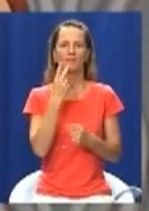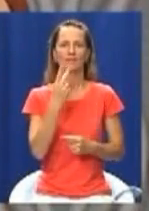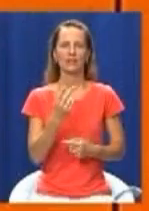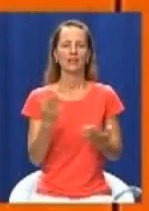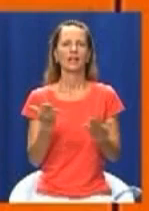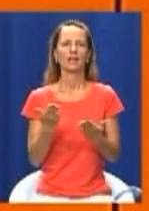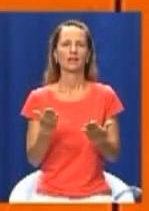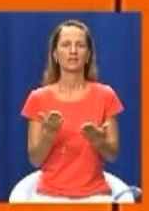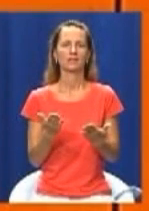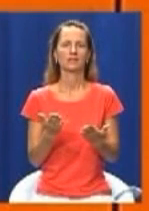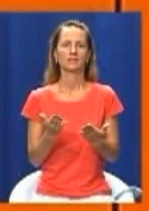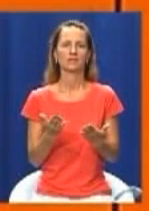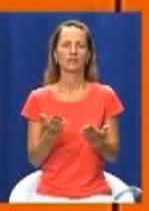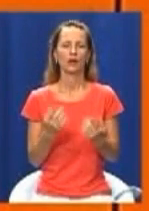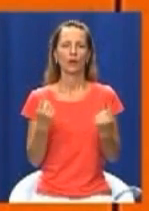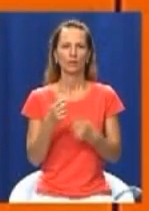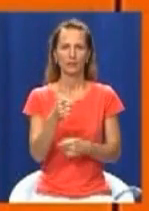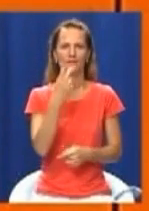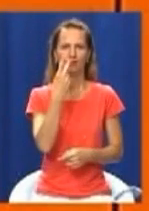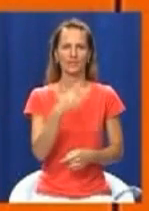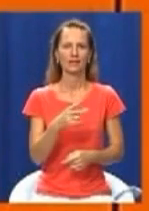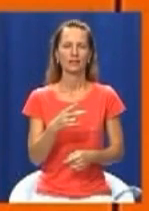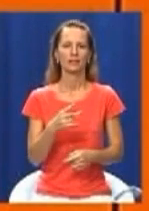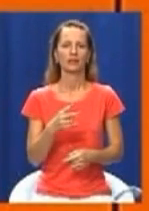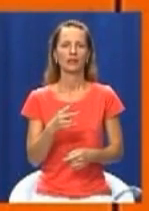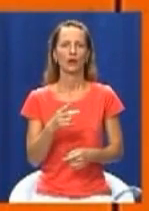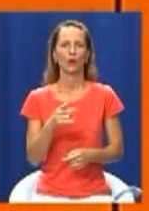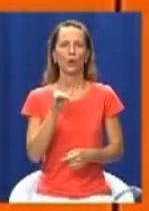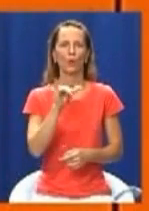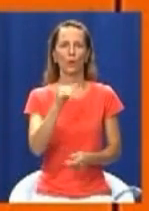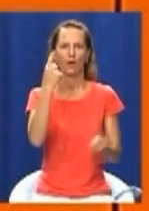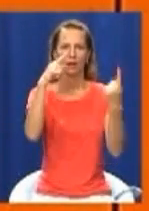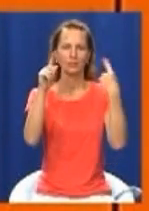Ось яких ти зазвичай бачив? У казках, мультфільмах?